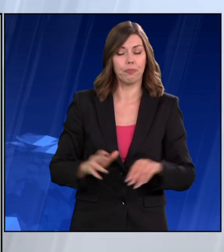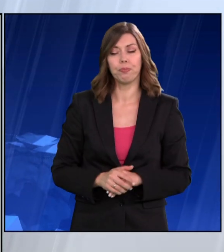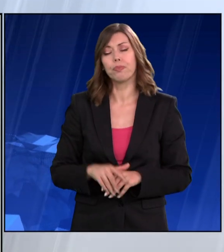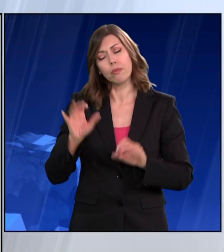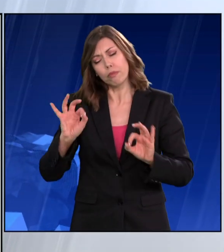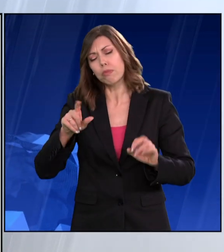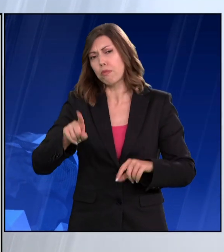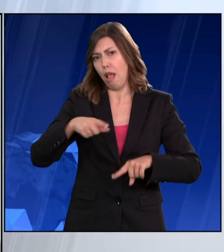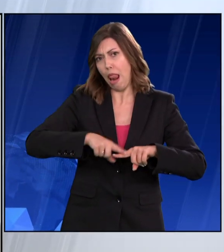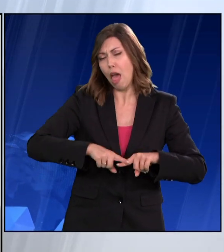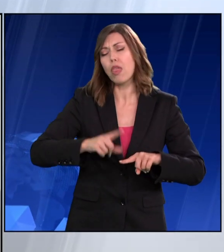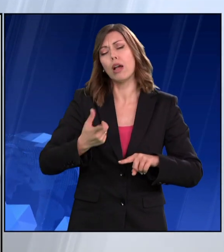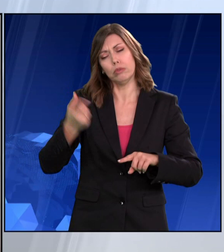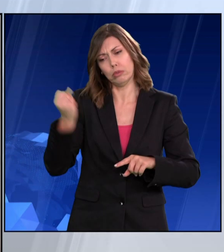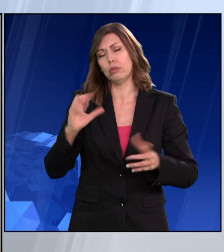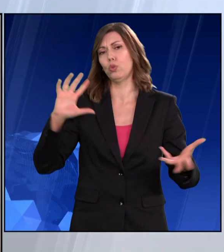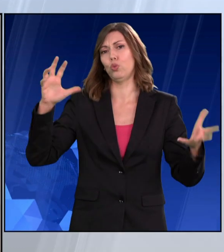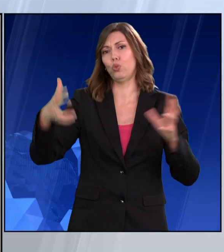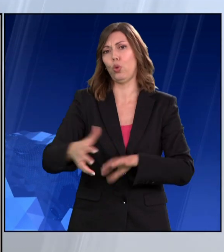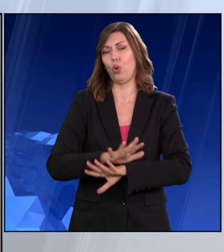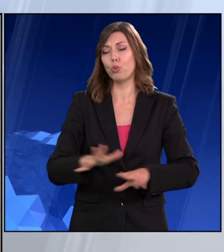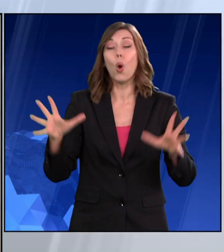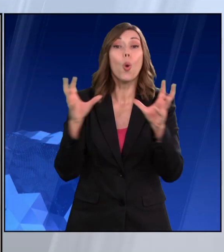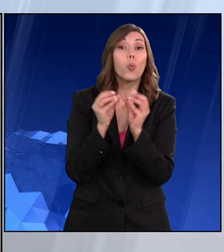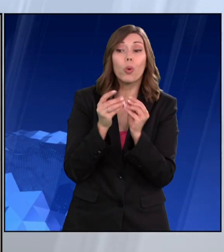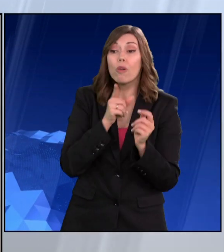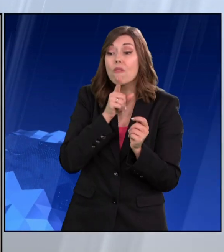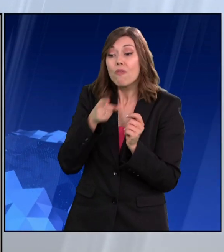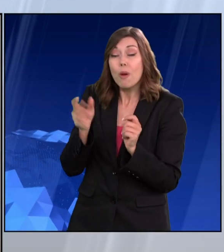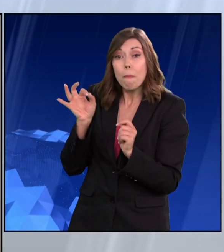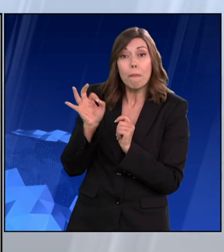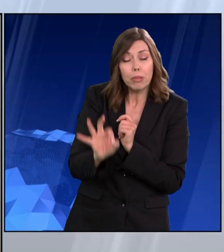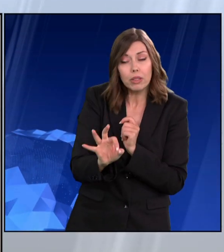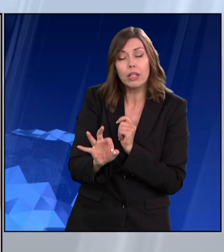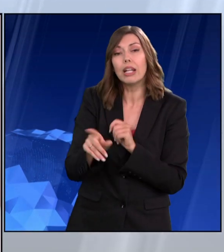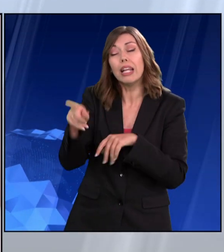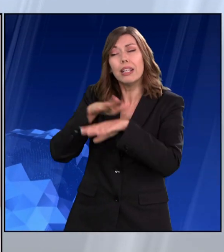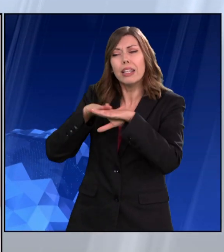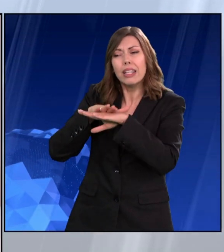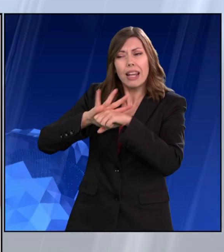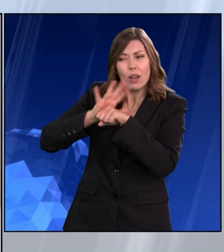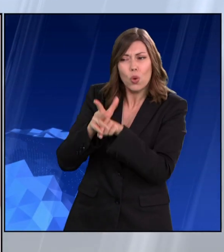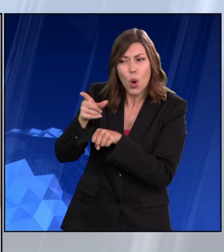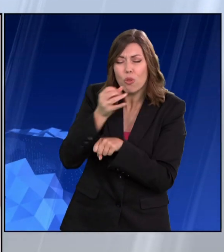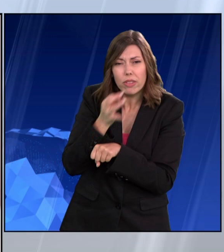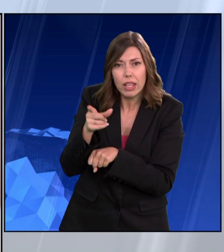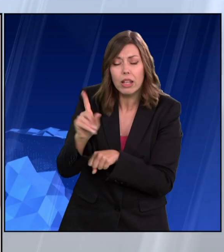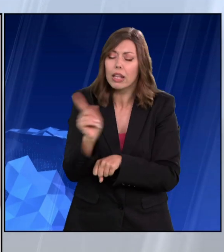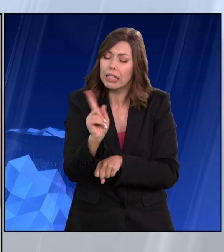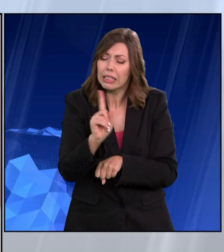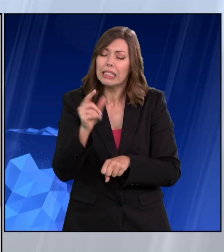του κορονοϊού συνήθως είναι ψηλός πυρετός και πόνος στο λαιμό. Αλλά του τώρα κορονοϊού τελευταία... μας λέτε τώρα ή για τον Όχι, του